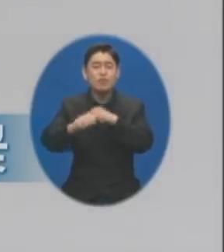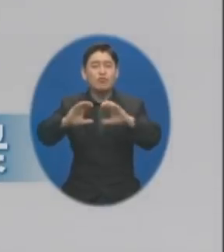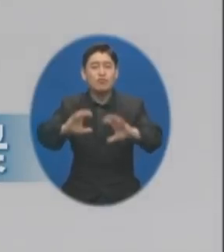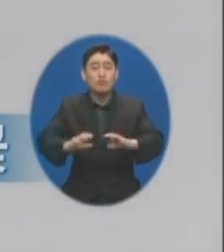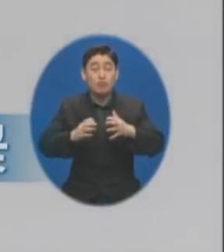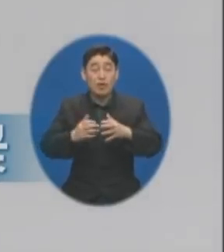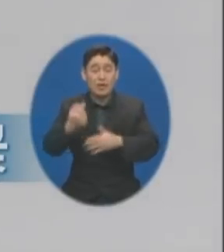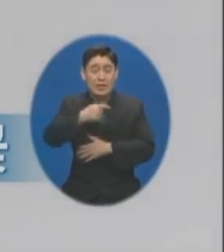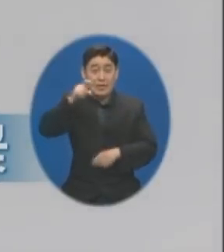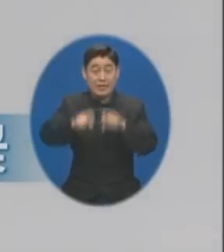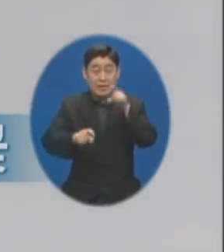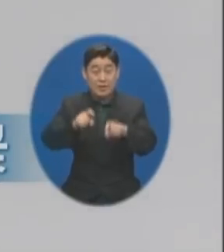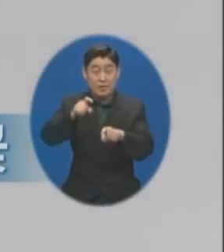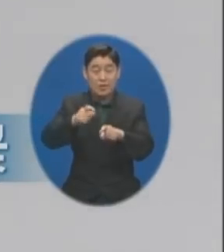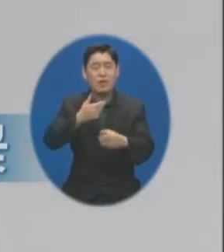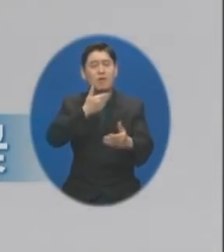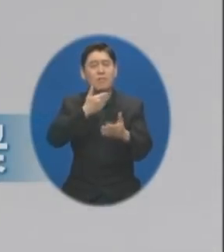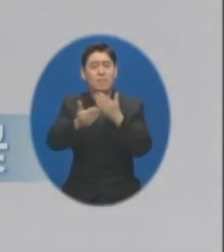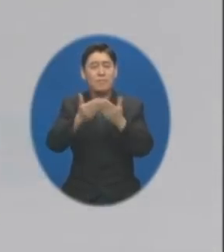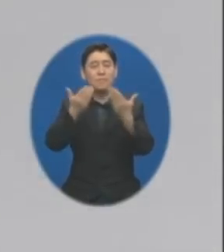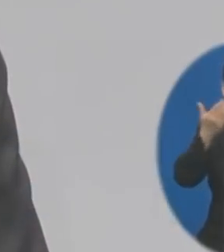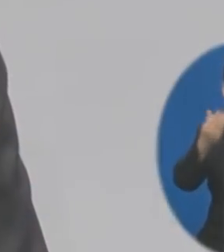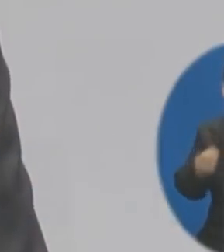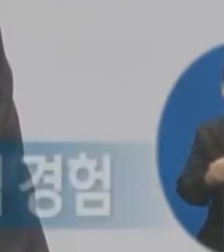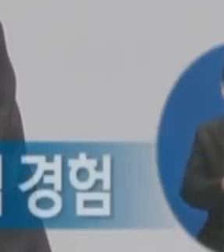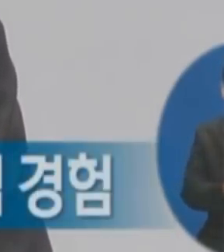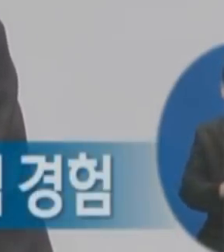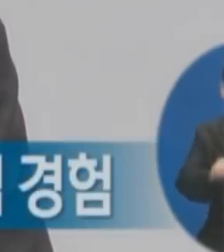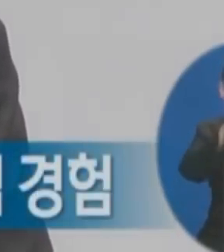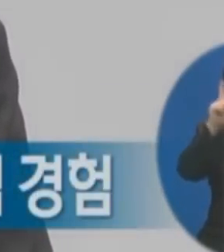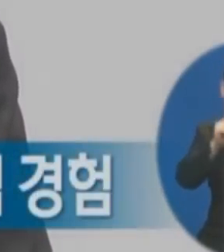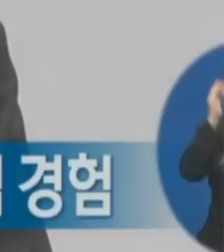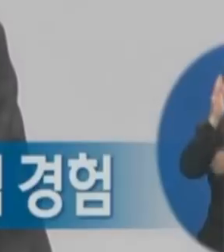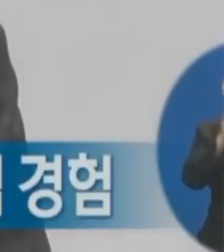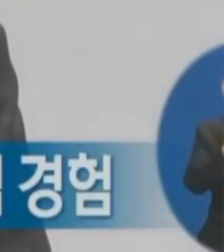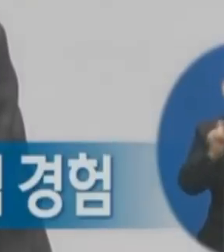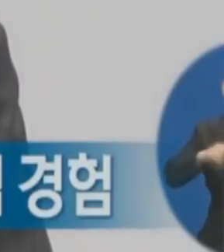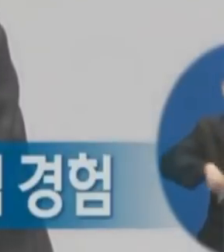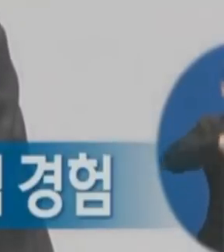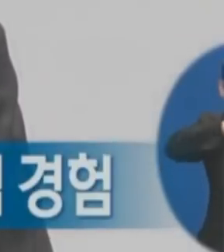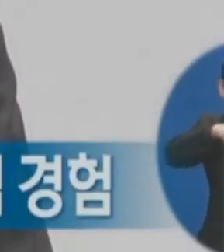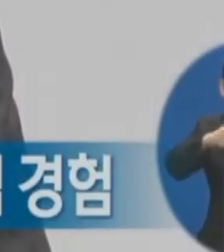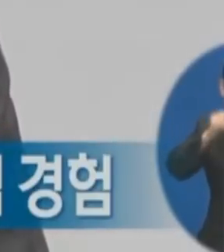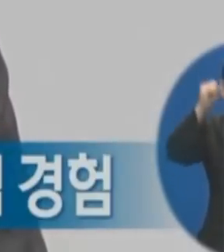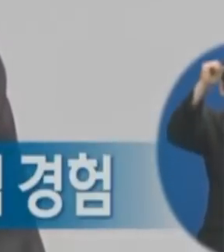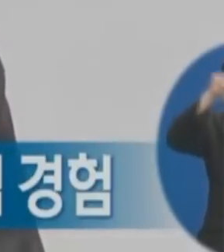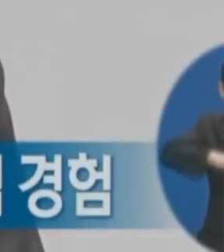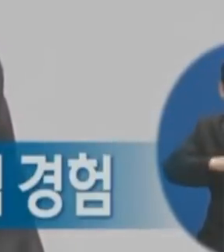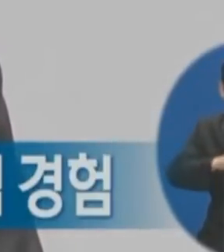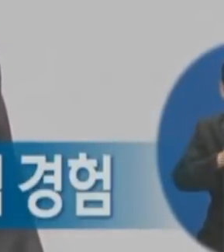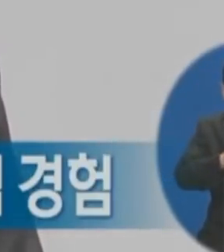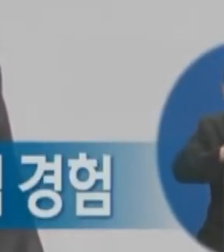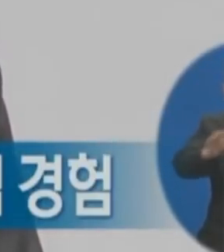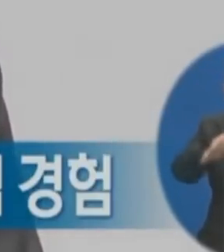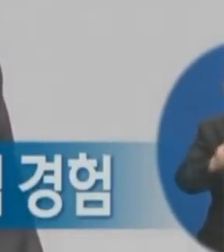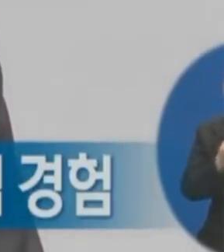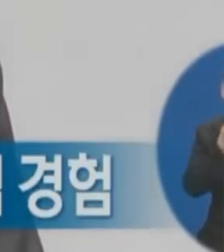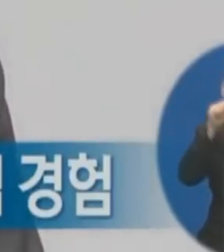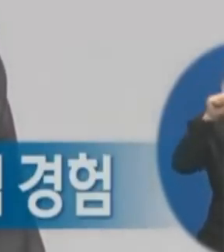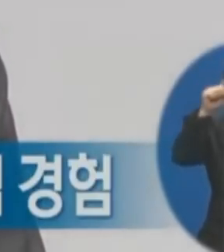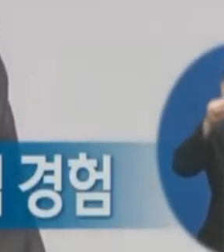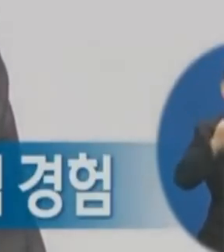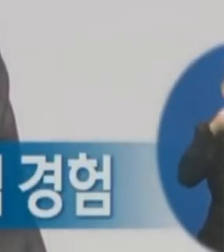민주공화국을 실천적으로 경험했습니다. 유월의 신인은 독재를 무너뜨렸고